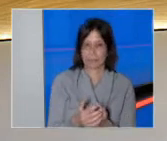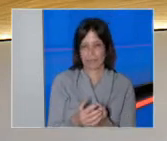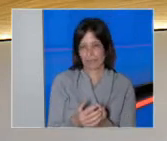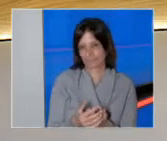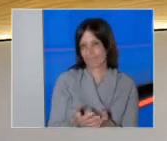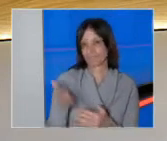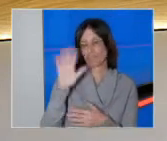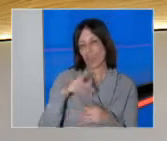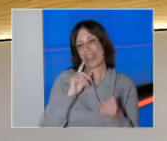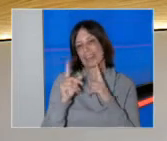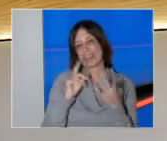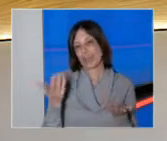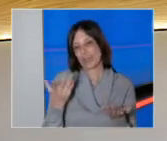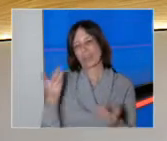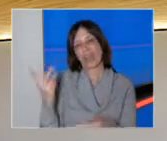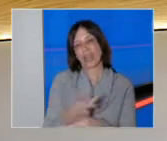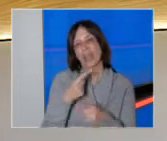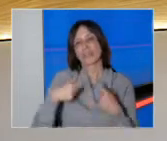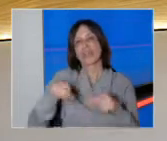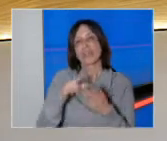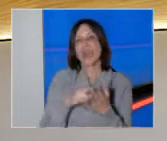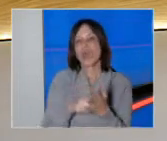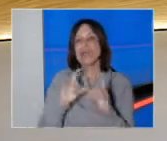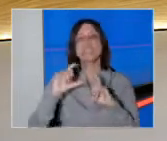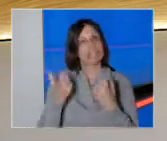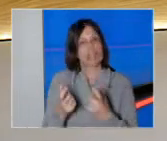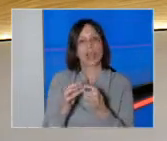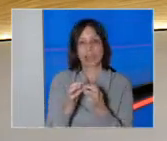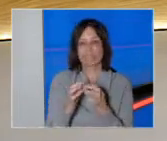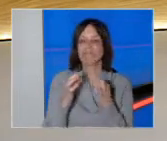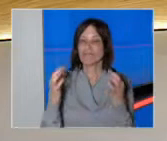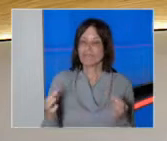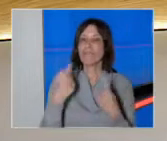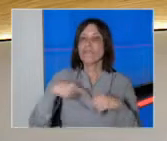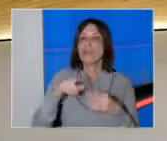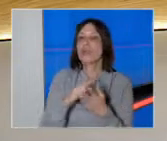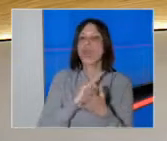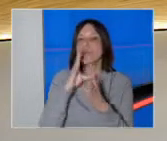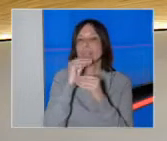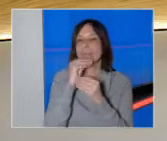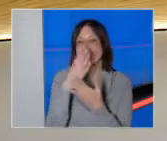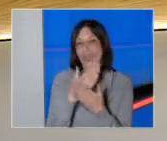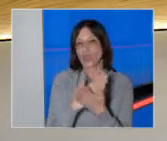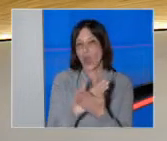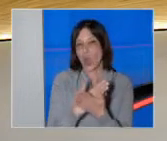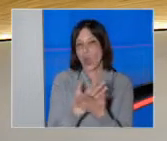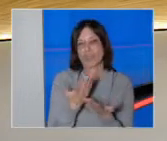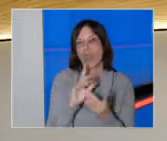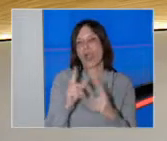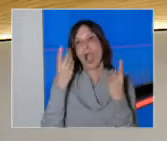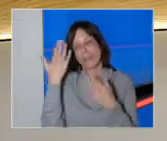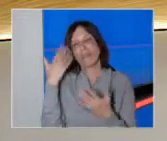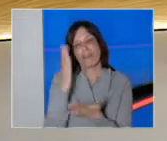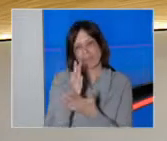עוד דיון די רגיל בוועדת החוקה, אבל צריך לומר, הסגר נכנס אחרי שוועדת החוקה לא דנה בתקנות, לא שזה לא קרה